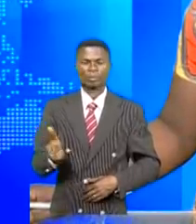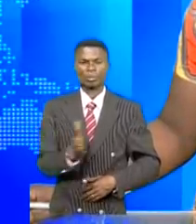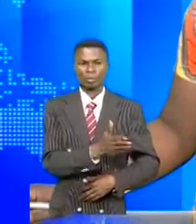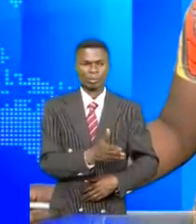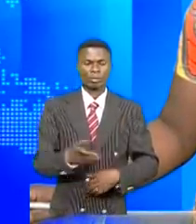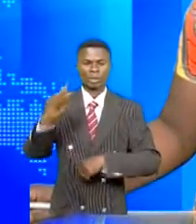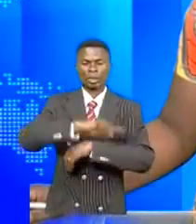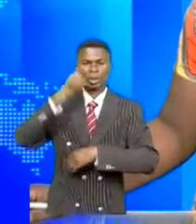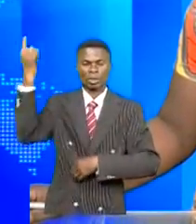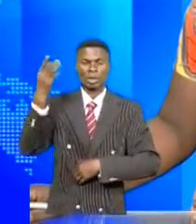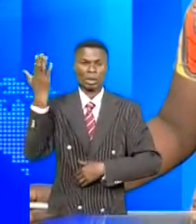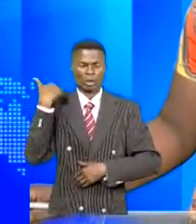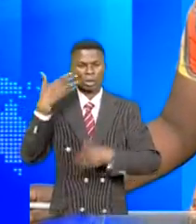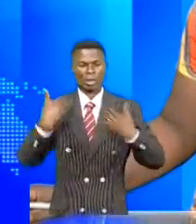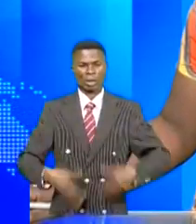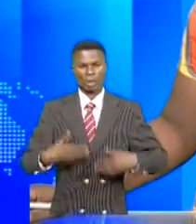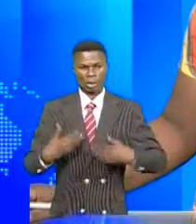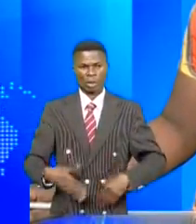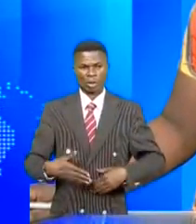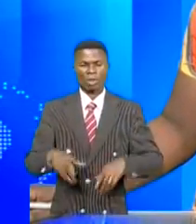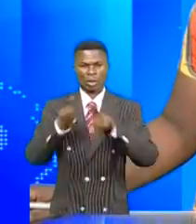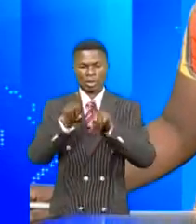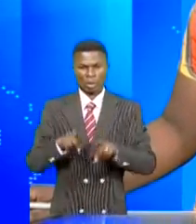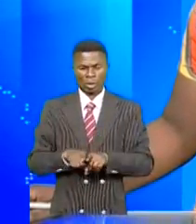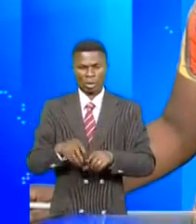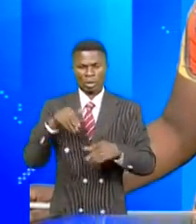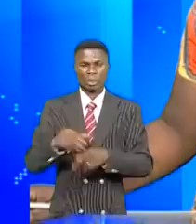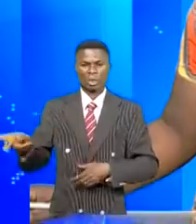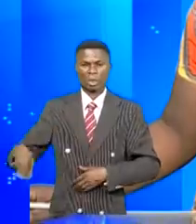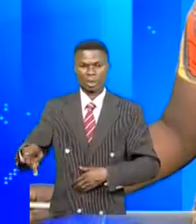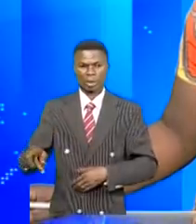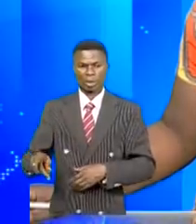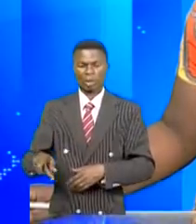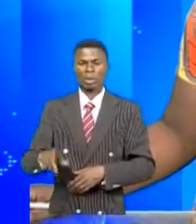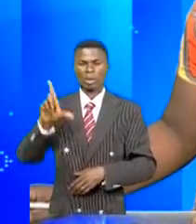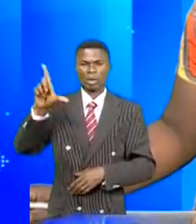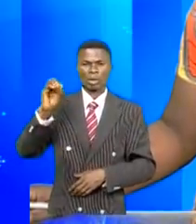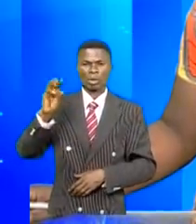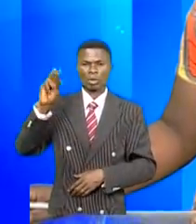La journée mondiale de l'eau a été célébrée aussi dans la province de Lomami.